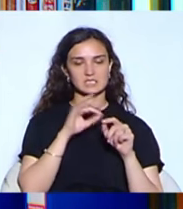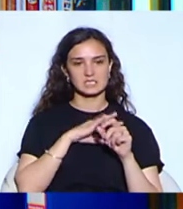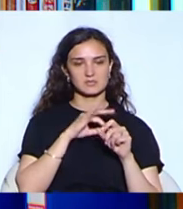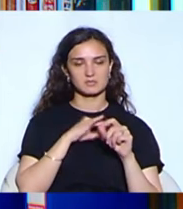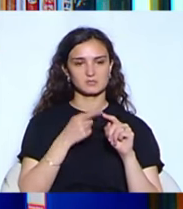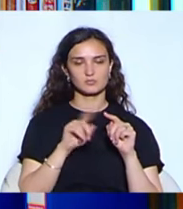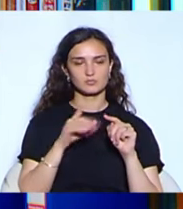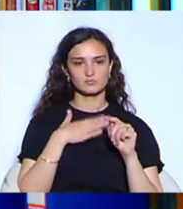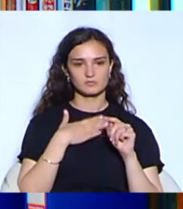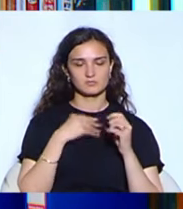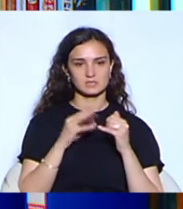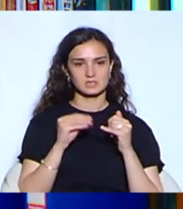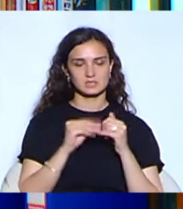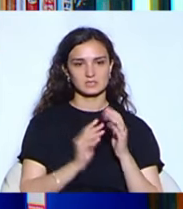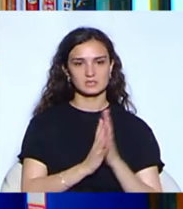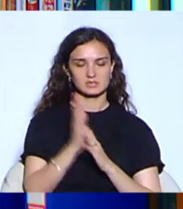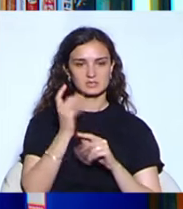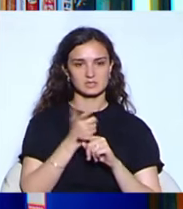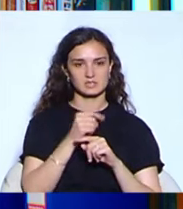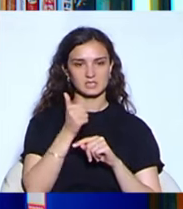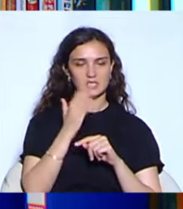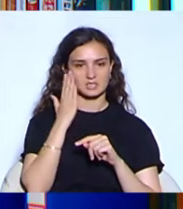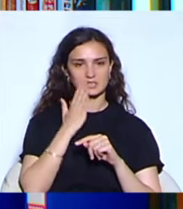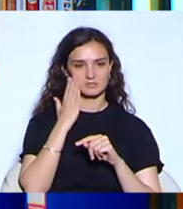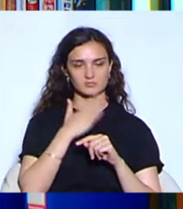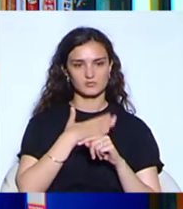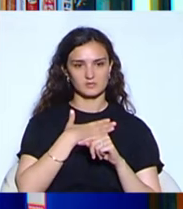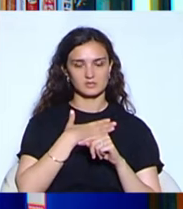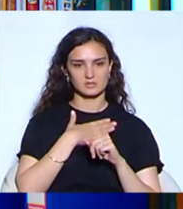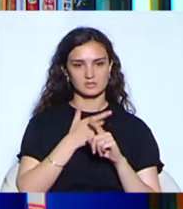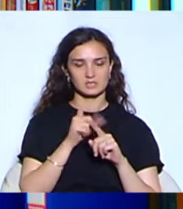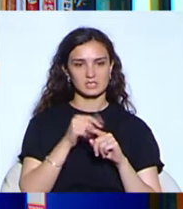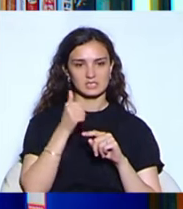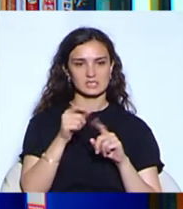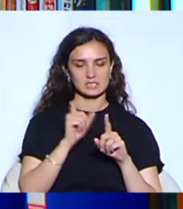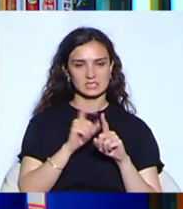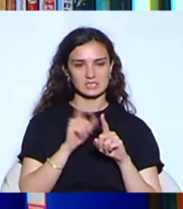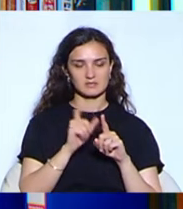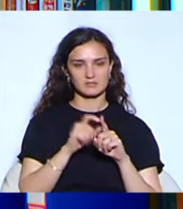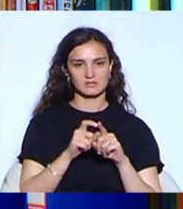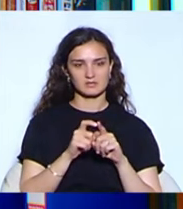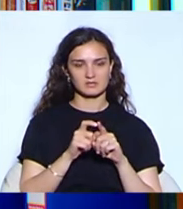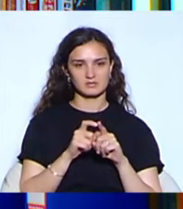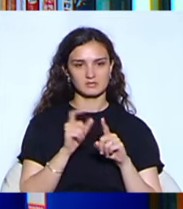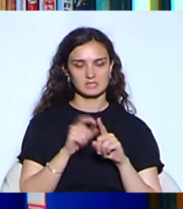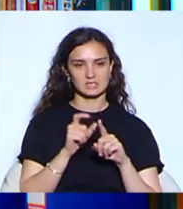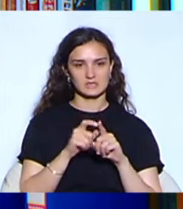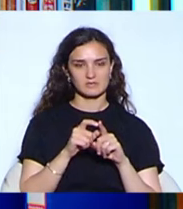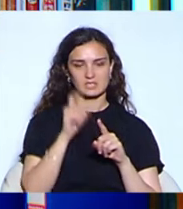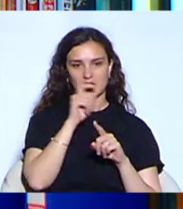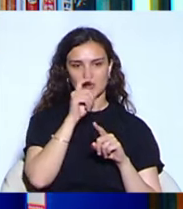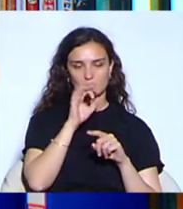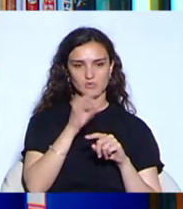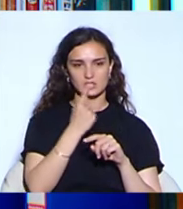ისარგებლეთ იმით, რომ ჩვენს მიწაზე მოდის ძალიან კარგი ატამი. ჩვენს მიწაზე მოდის ძალიან კარგი ქლიავი. უფრო მეტიც, ქლიავის, ალუჩის,